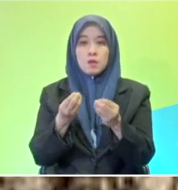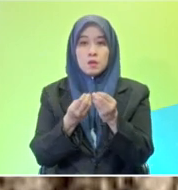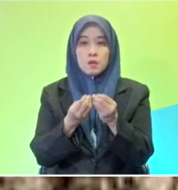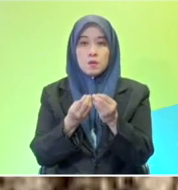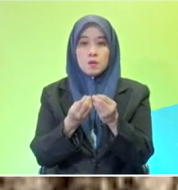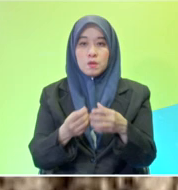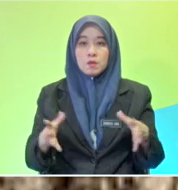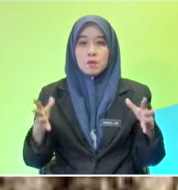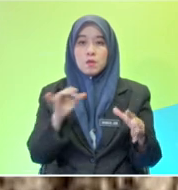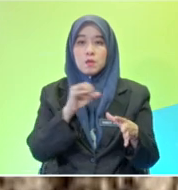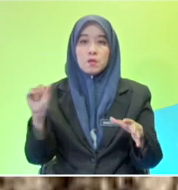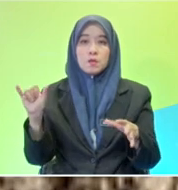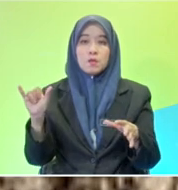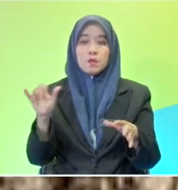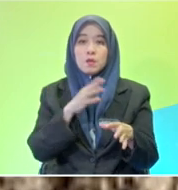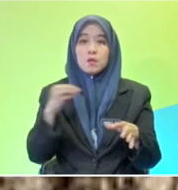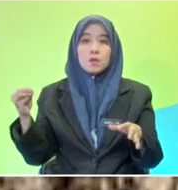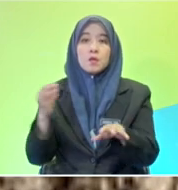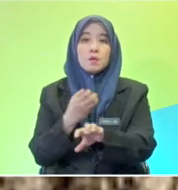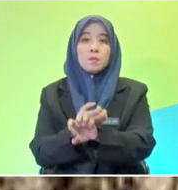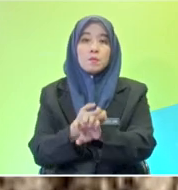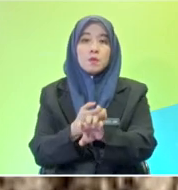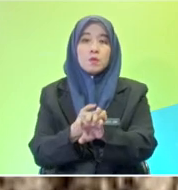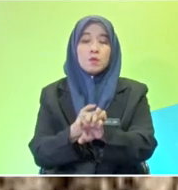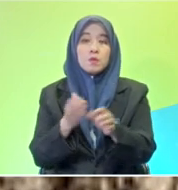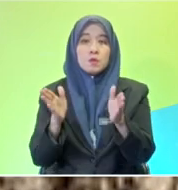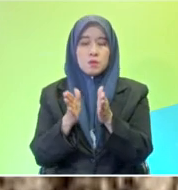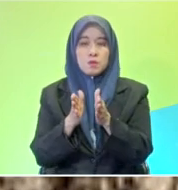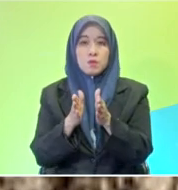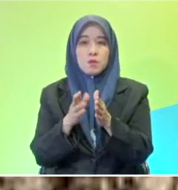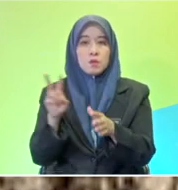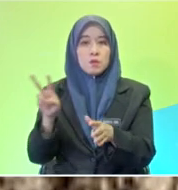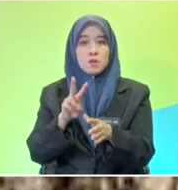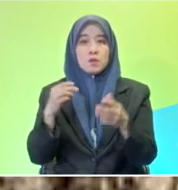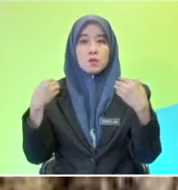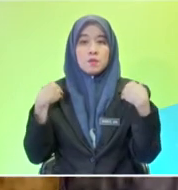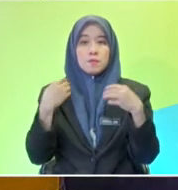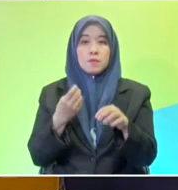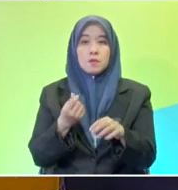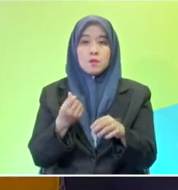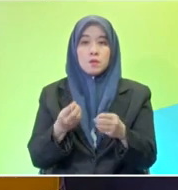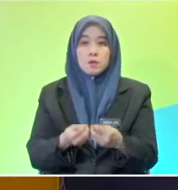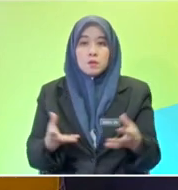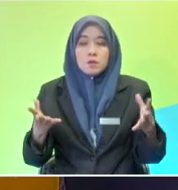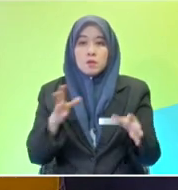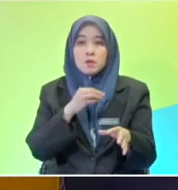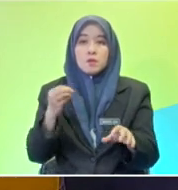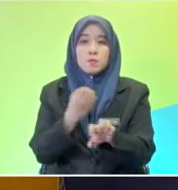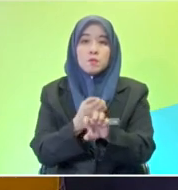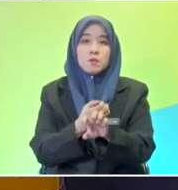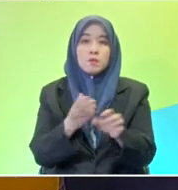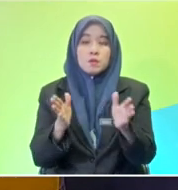kecil. Ya, kedua-duanya mempunyai butir-butir pasir dan juga batu-batu kecil. Tetapi